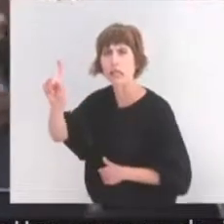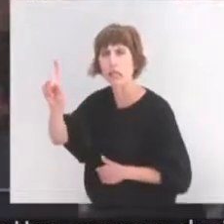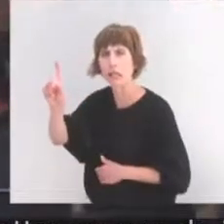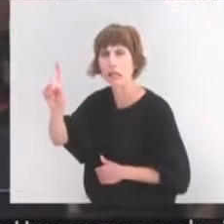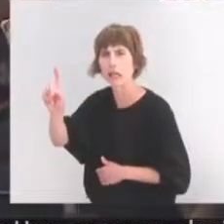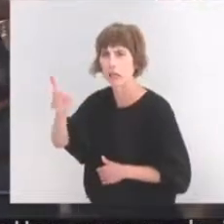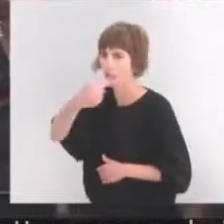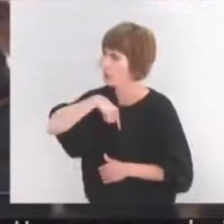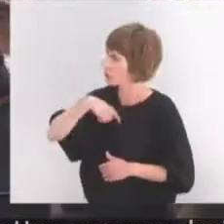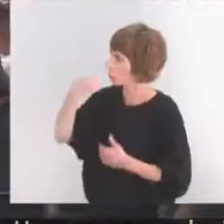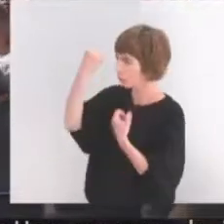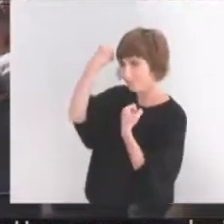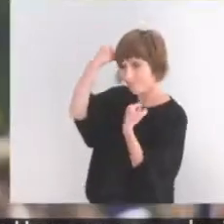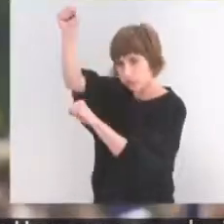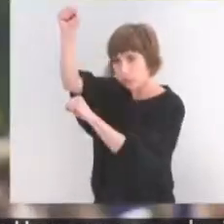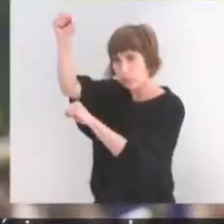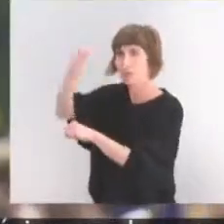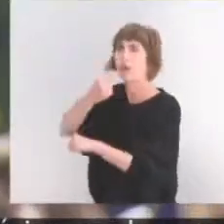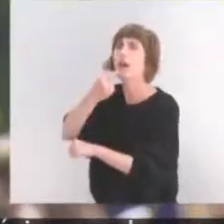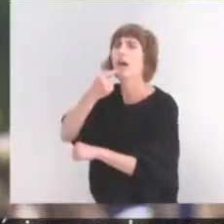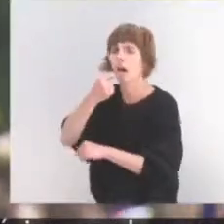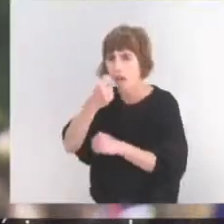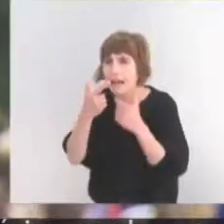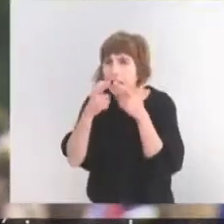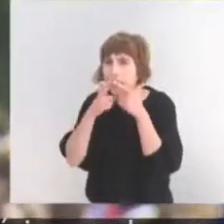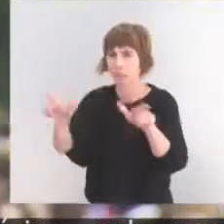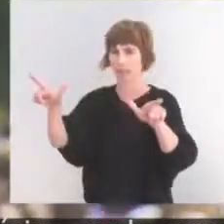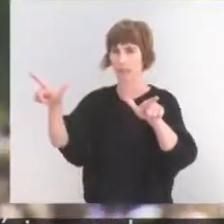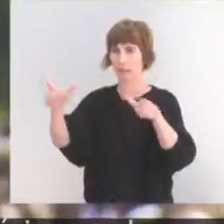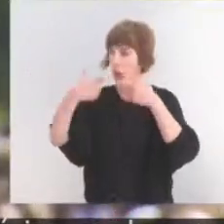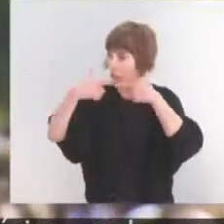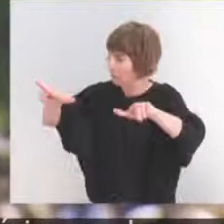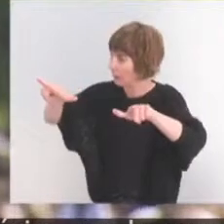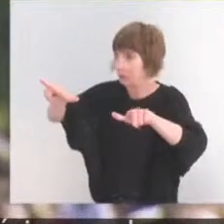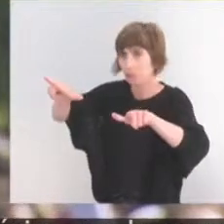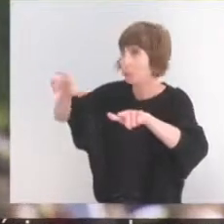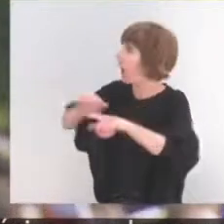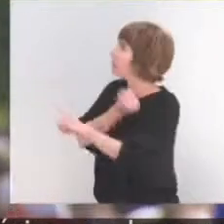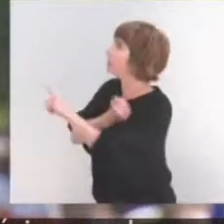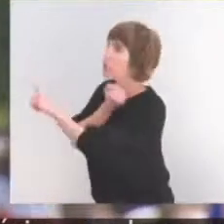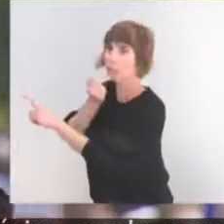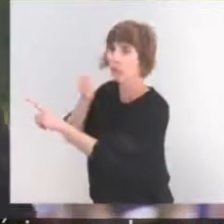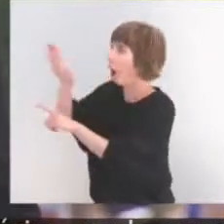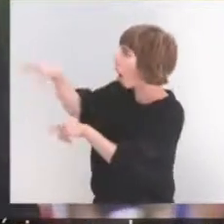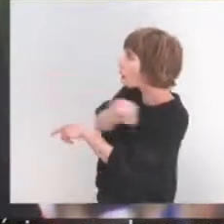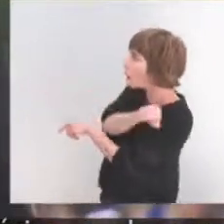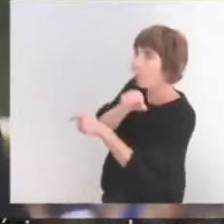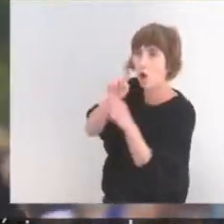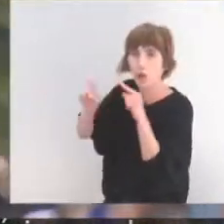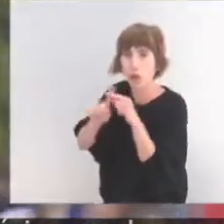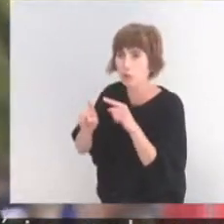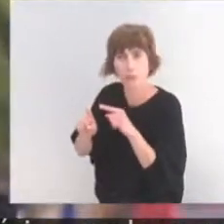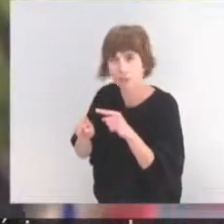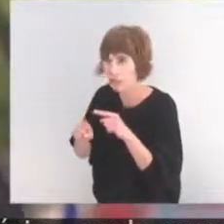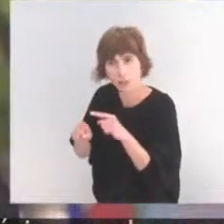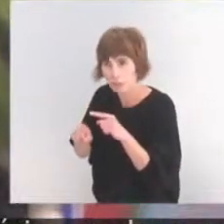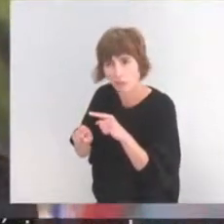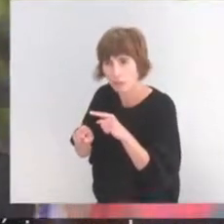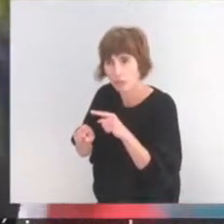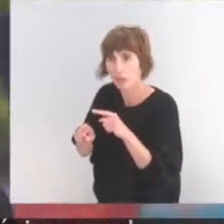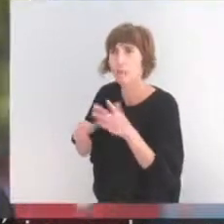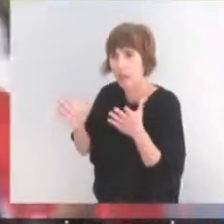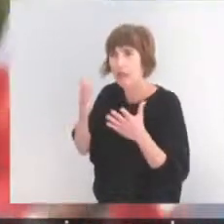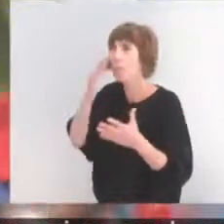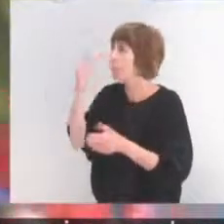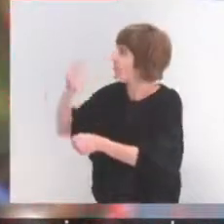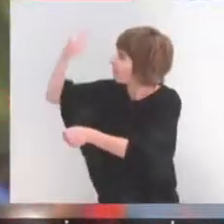liberté n'enjoint à personne de faire quoi que ce soit, mais elle n'interdit à personne de disposer librement